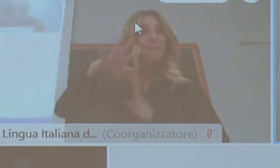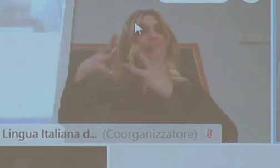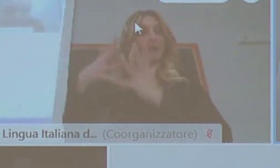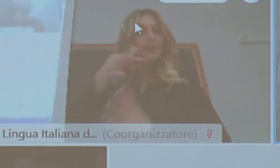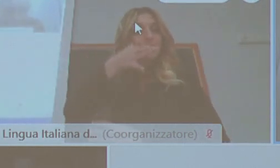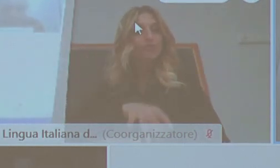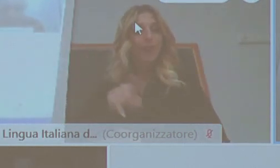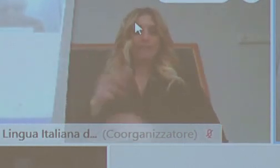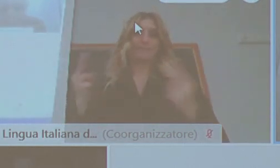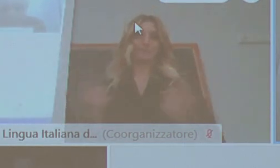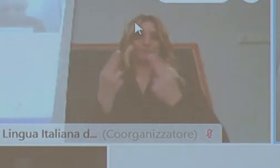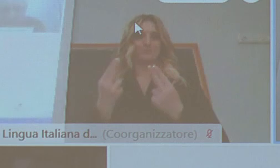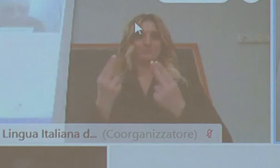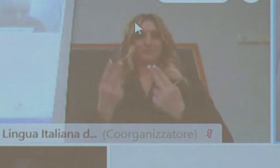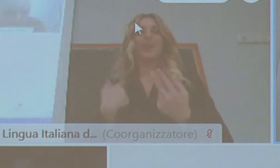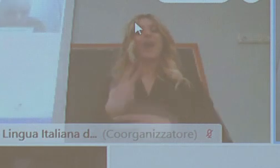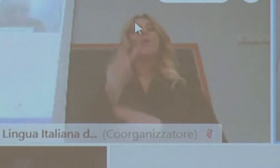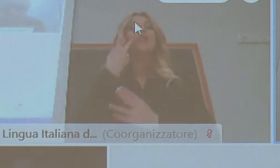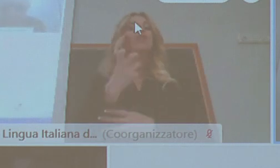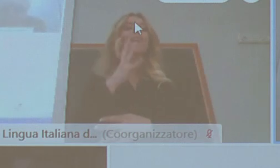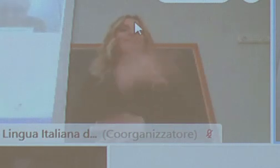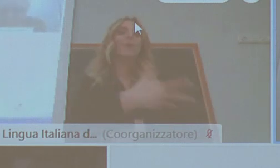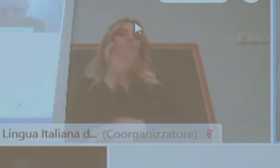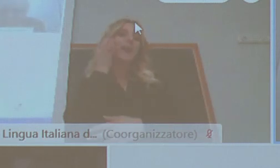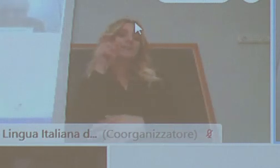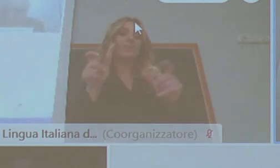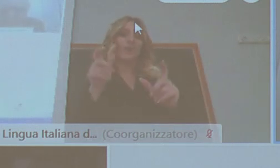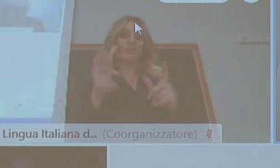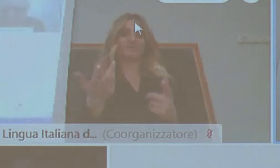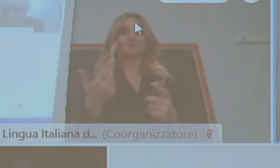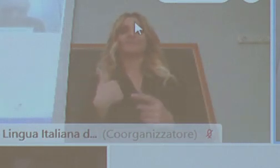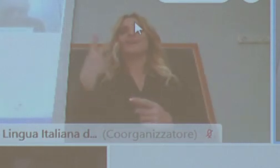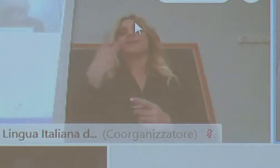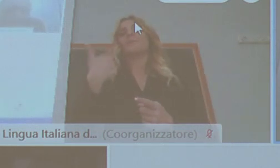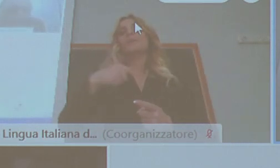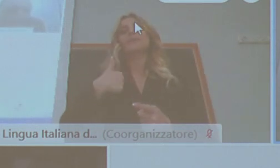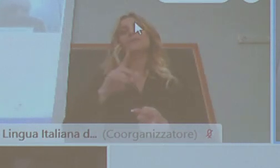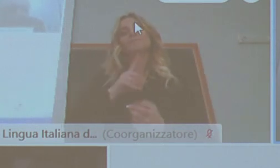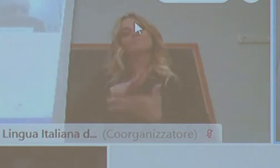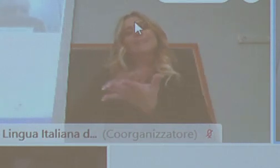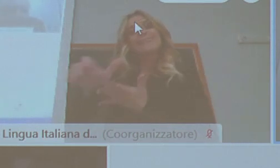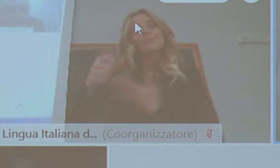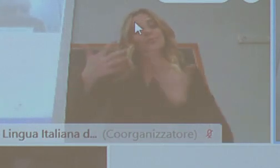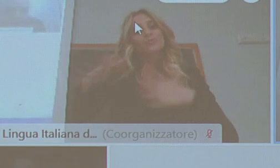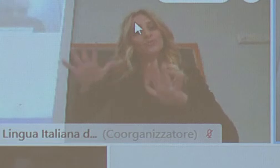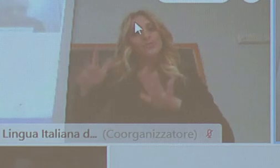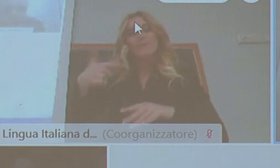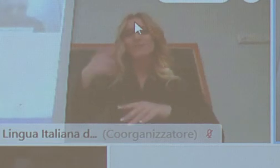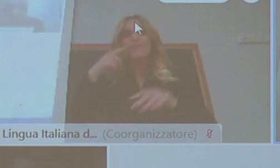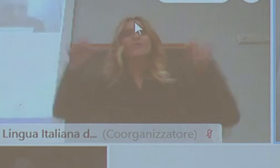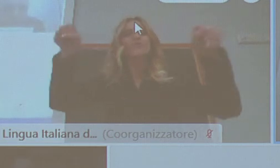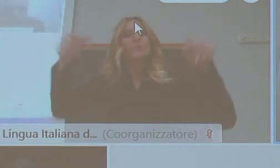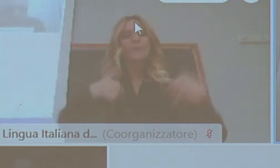detto al figlio: trovati un altro pianeta, perché noi l'abbiamo distrutto il nostro. Cioè la metafora di quell'alieno che fugge perché